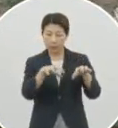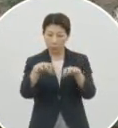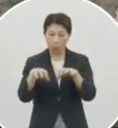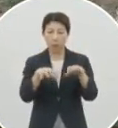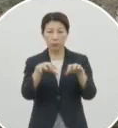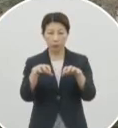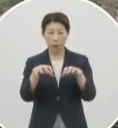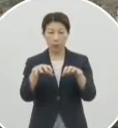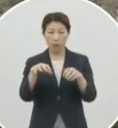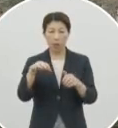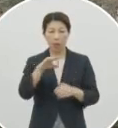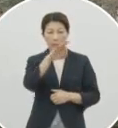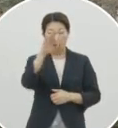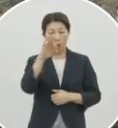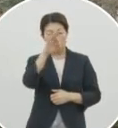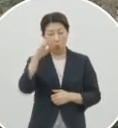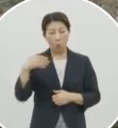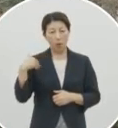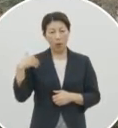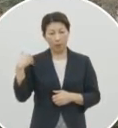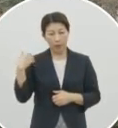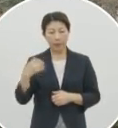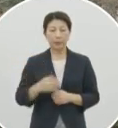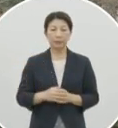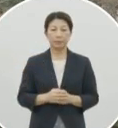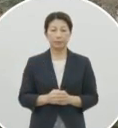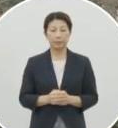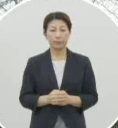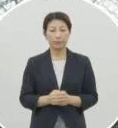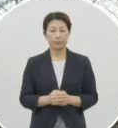て愛知の観光にはあんまり詳しくないんだよね。